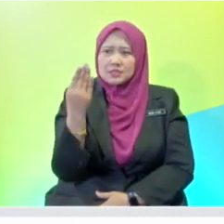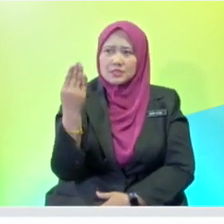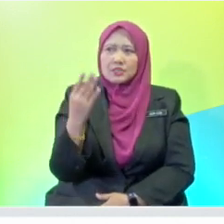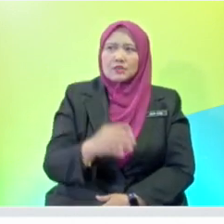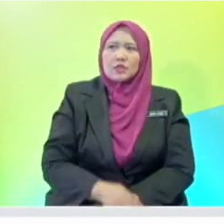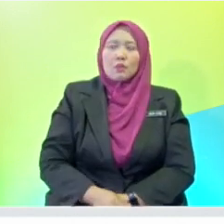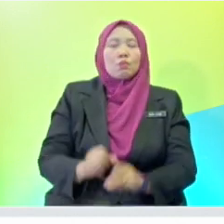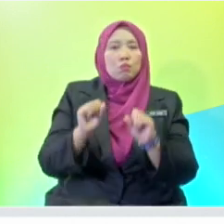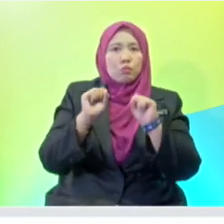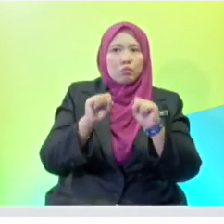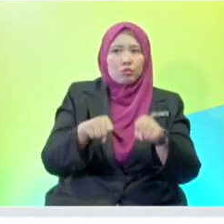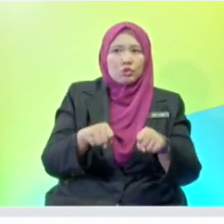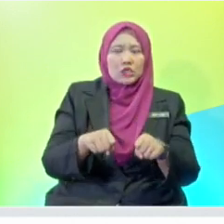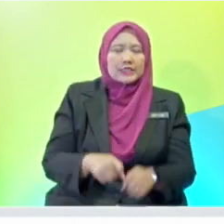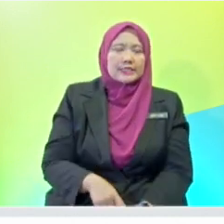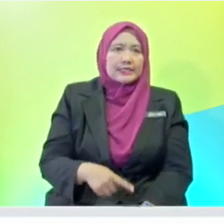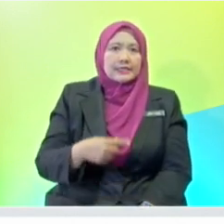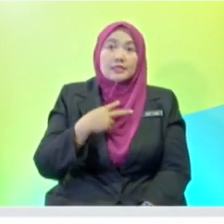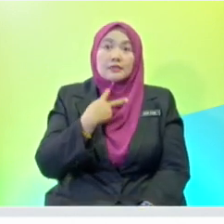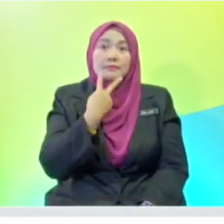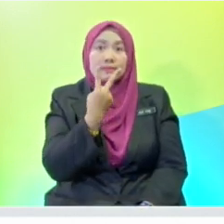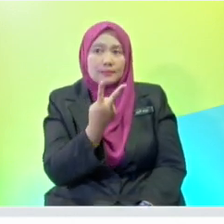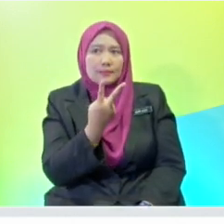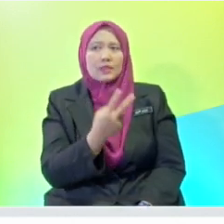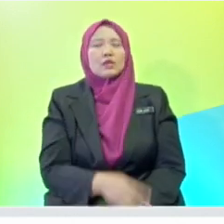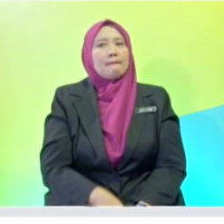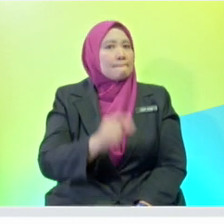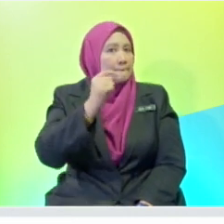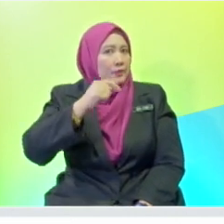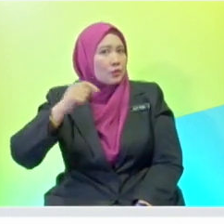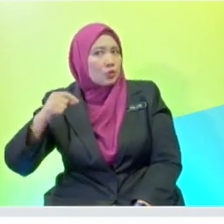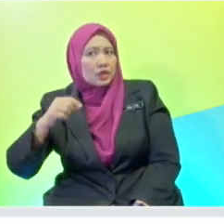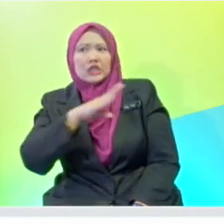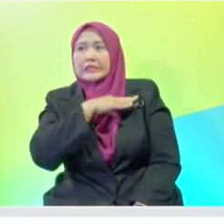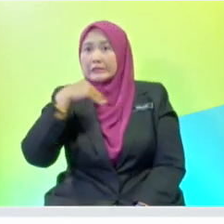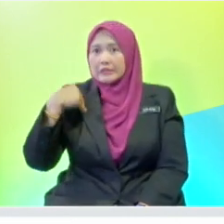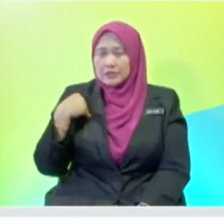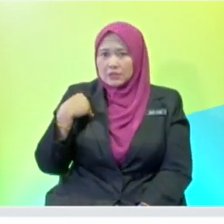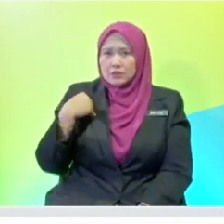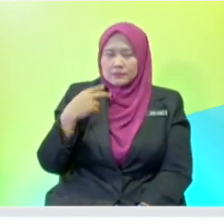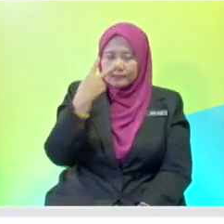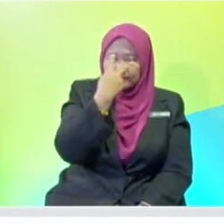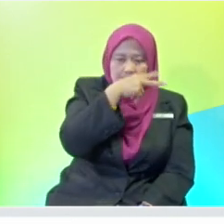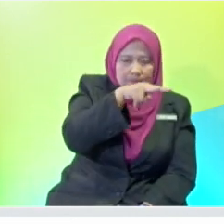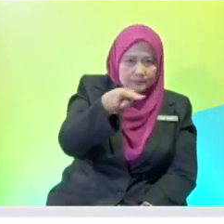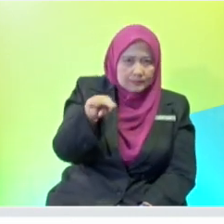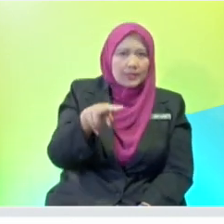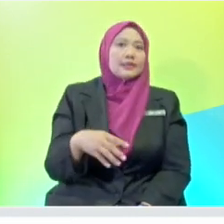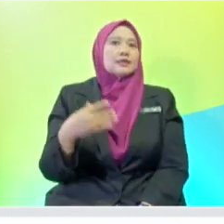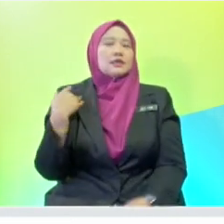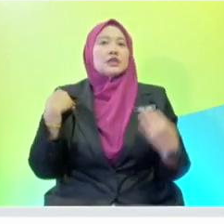boleh dijalankan secara lisan secara bertulis dan juga secara pemerhatiannya